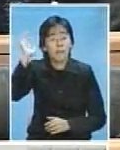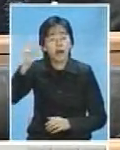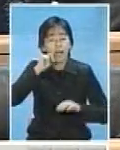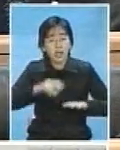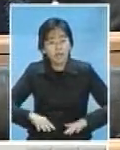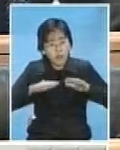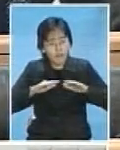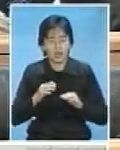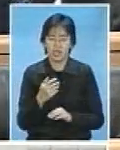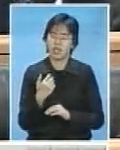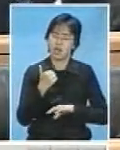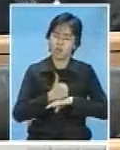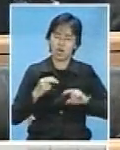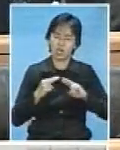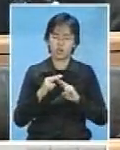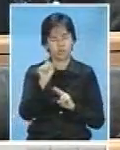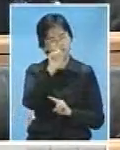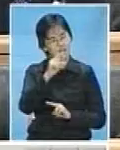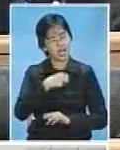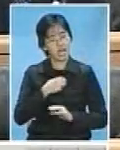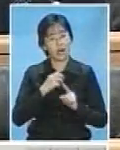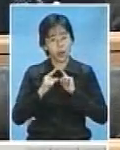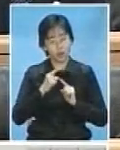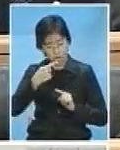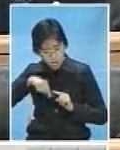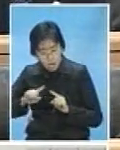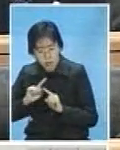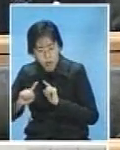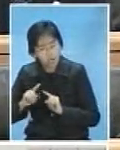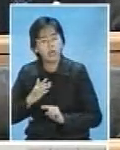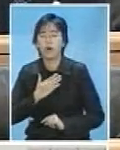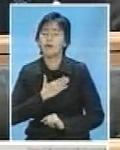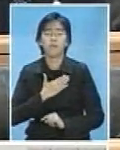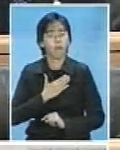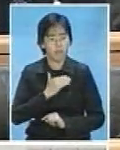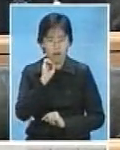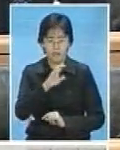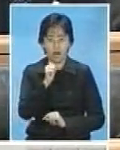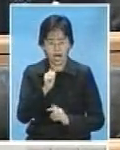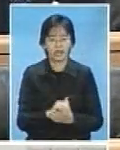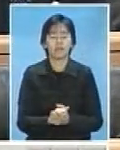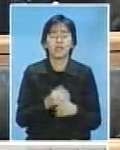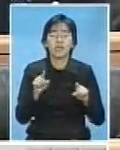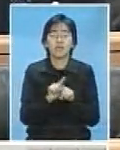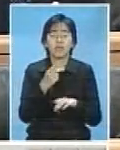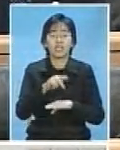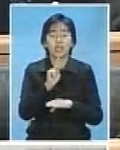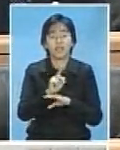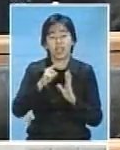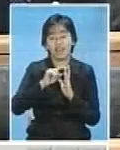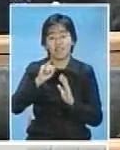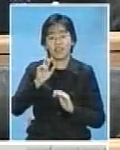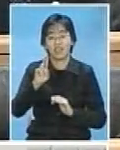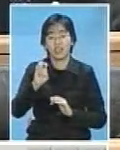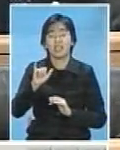านรัฐมนตรีติดใจนะครับอยากจะพูดคุยกับผมเป็นการภายในกับผมก็จะยืนยันครับเหมือนกับที่ท่านประธานเจริญเนี่ยความจริ